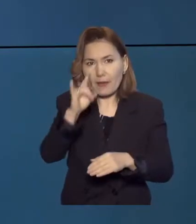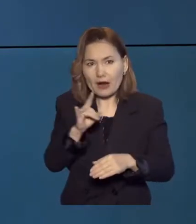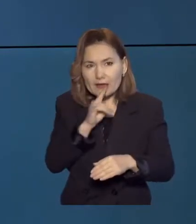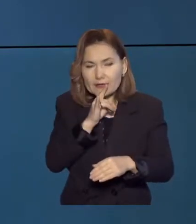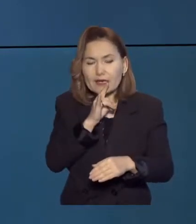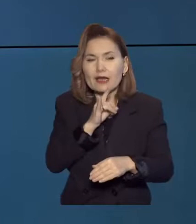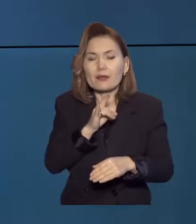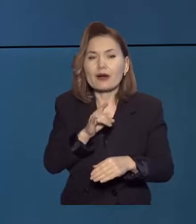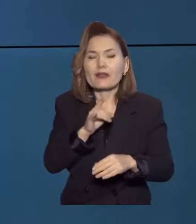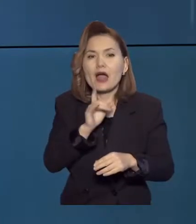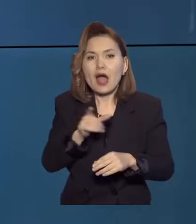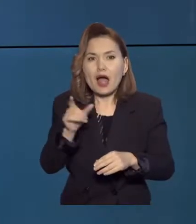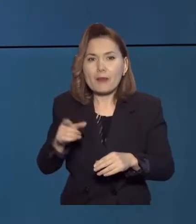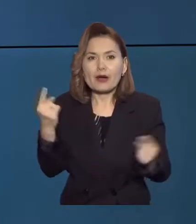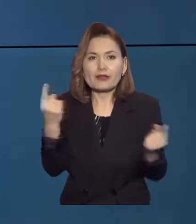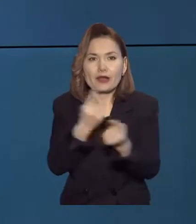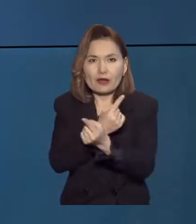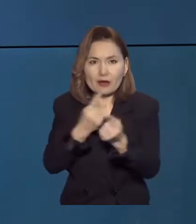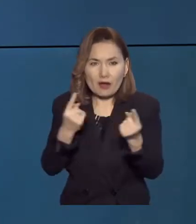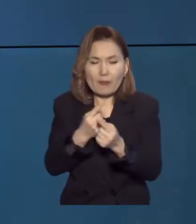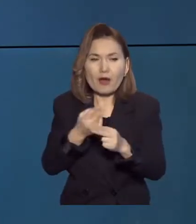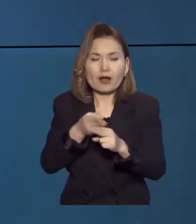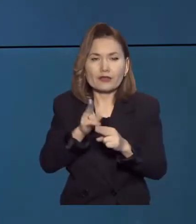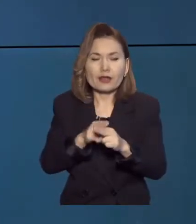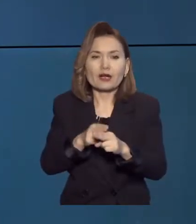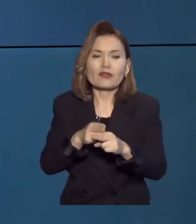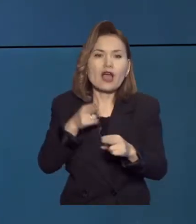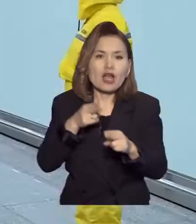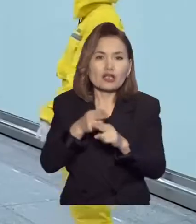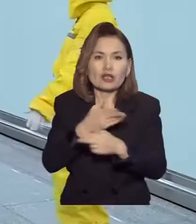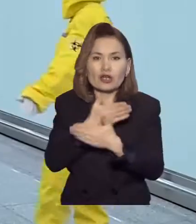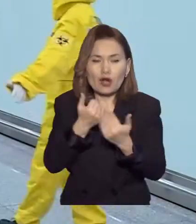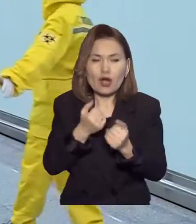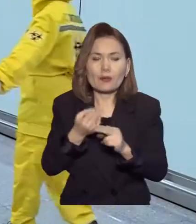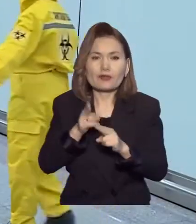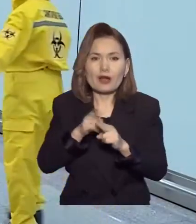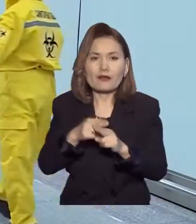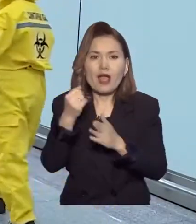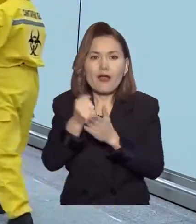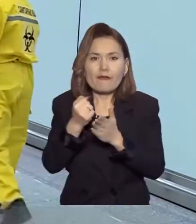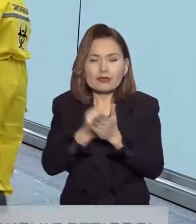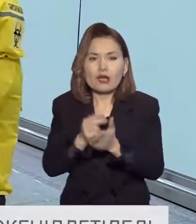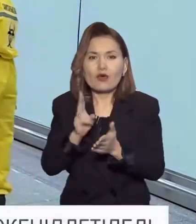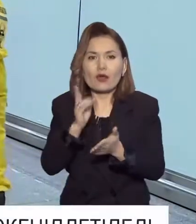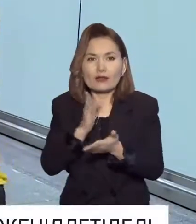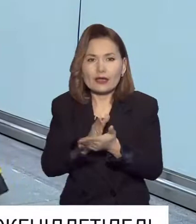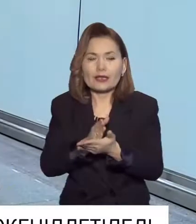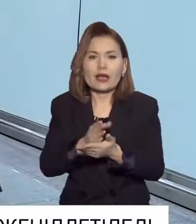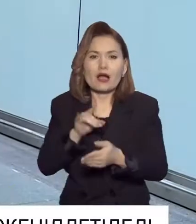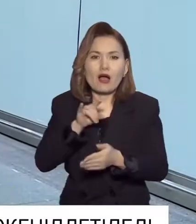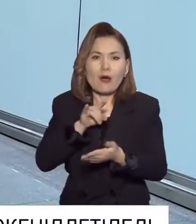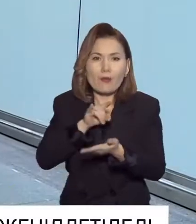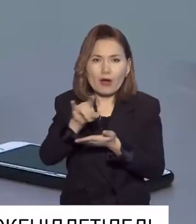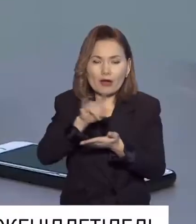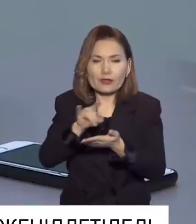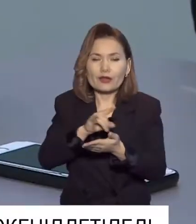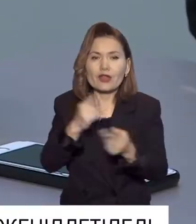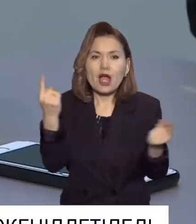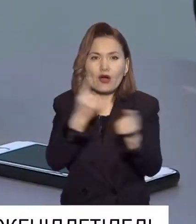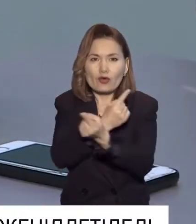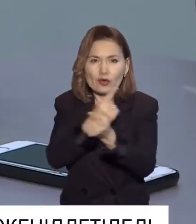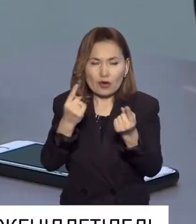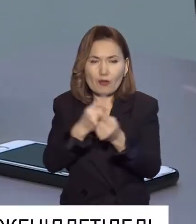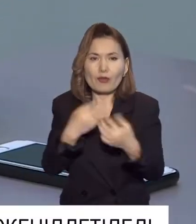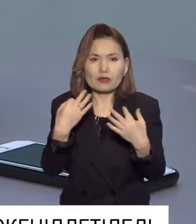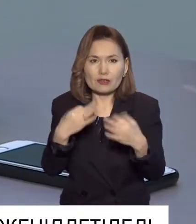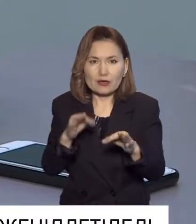мен елдіктердің кіріп шығуына кедергі болмайды, яғни визасыз режимі бар және тікелей әуе қатынасы бар елдерге барыс келіс